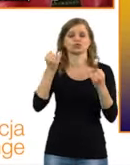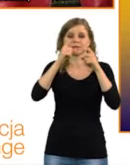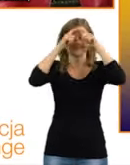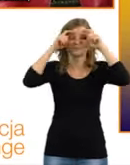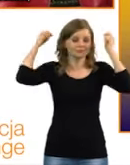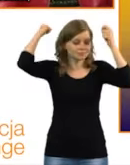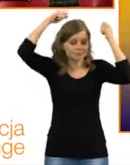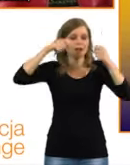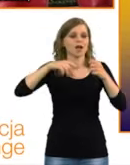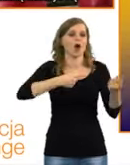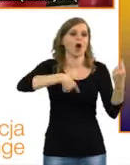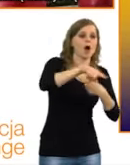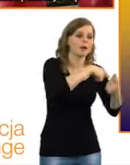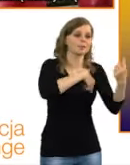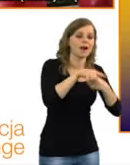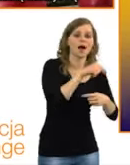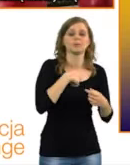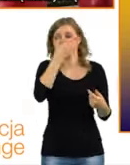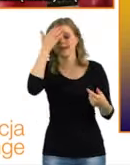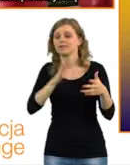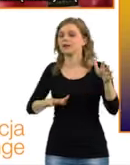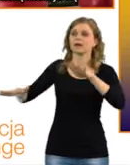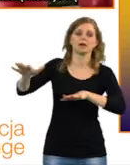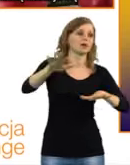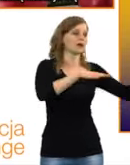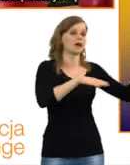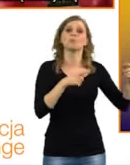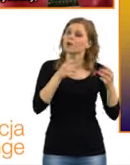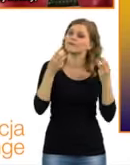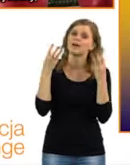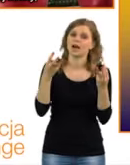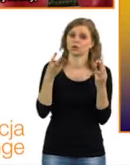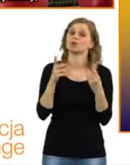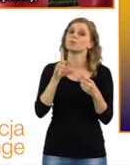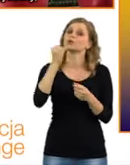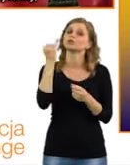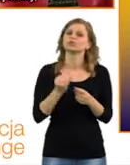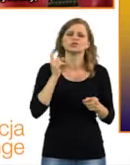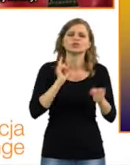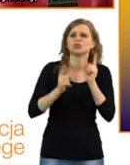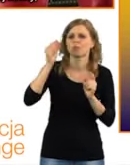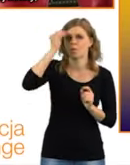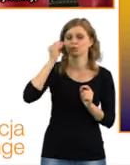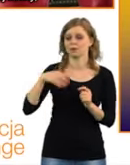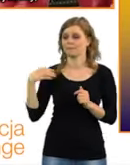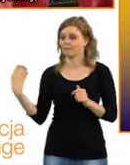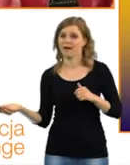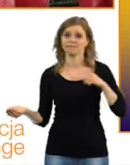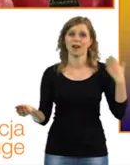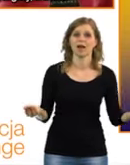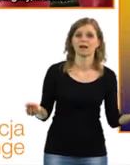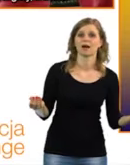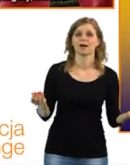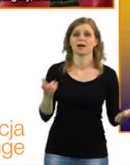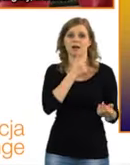orientację w przestrzeni. To jest niezwykle ważne, ponieważ dzieci szybko się uczą, czy jest prawa, lewa, jeśli jej